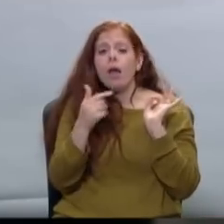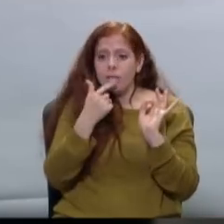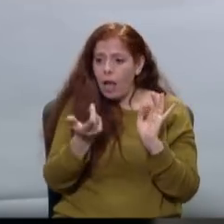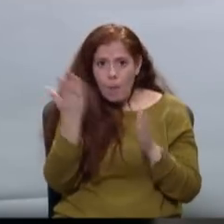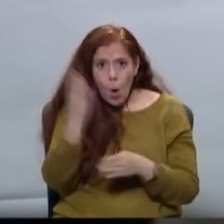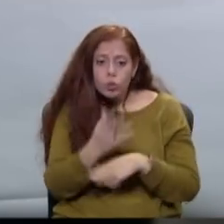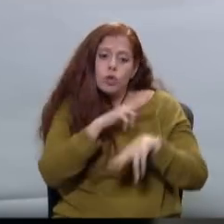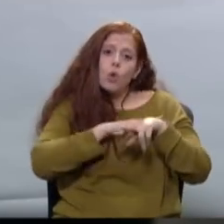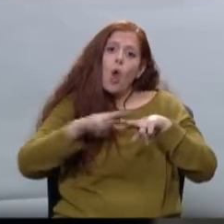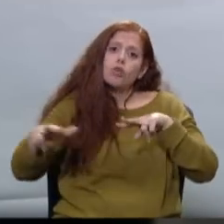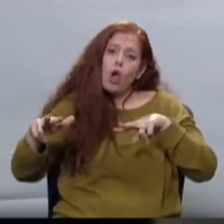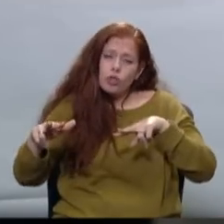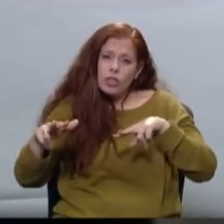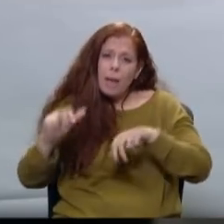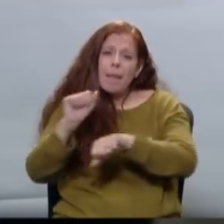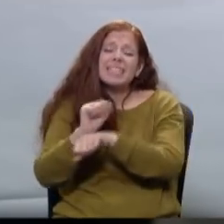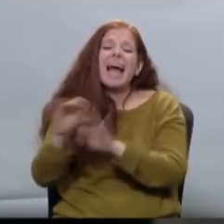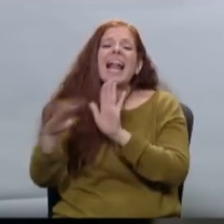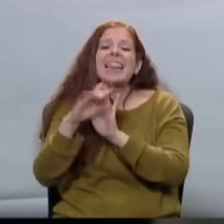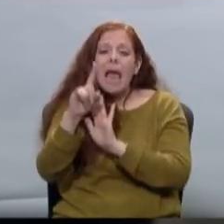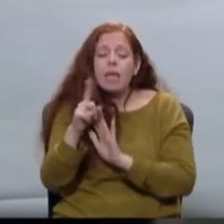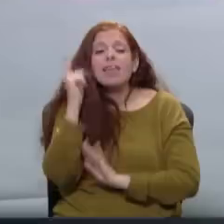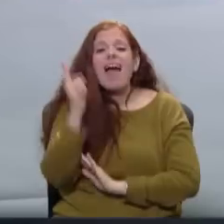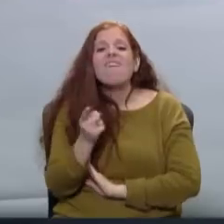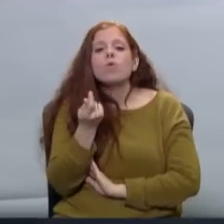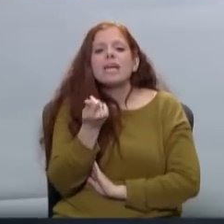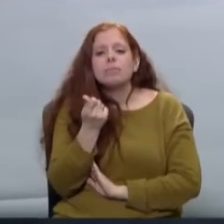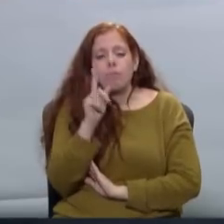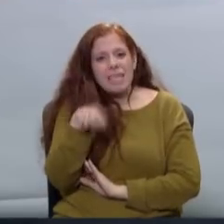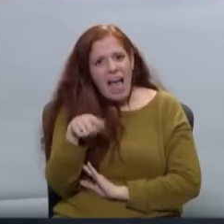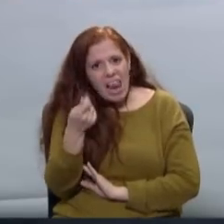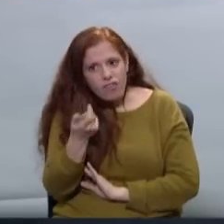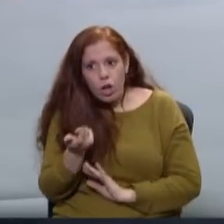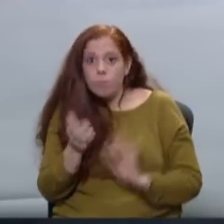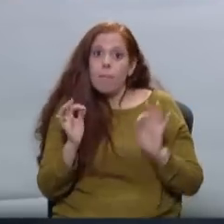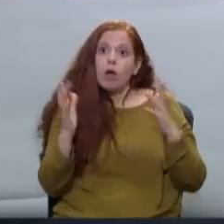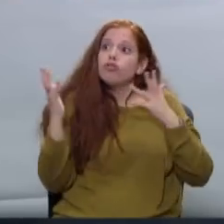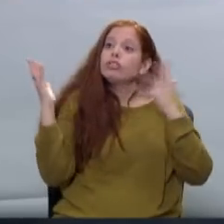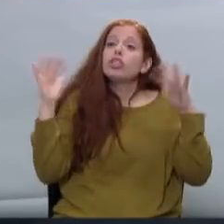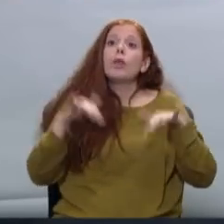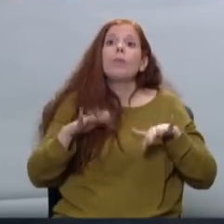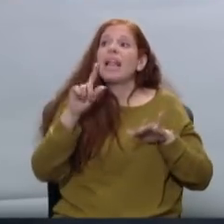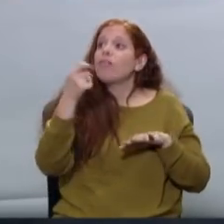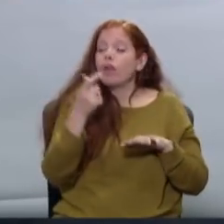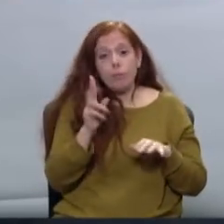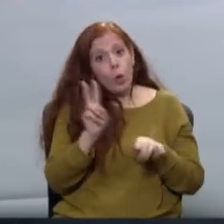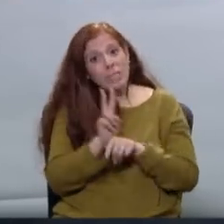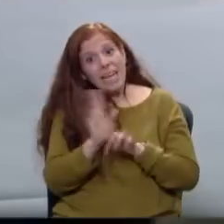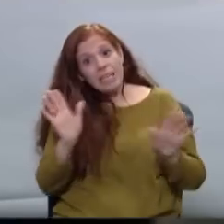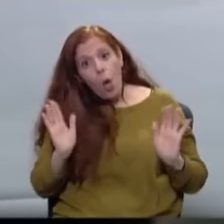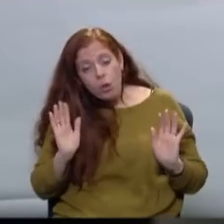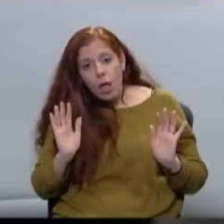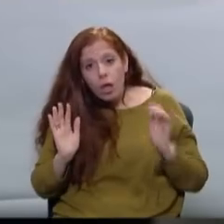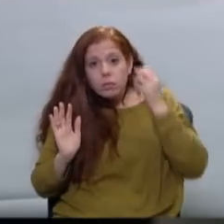תנאי ל3 שנים, התחייבות כספית בסך 1,000 שקלים, ממש תתמוטט המתפרעת, היא ממש זה ירתיע אותה.